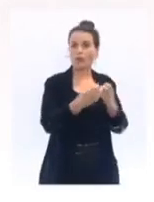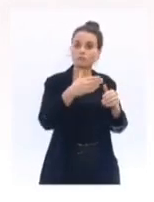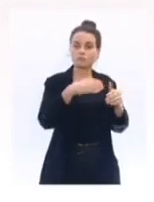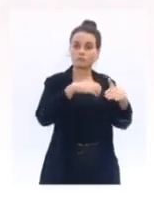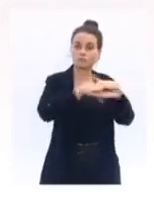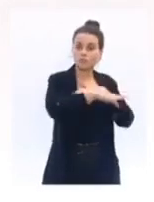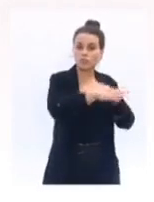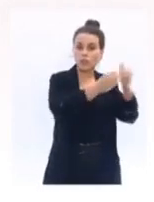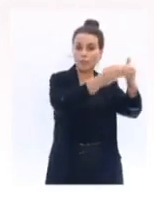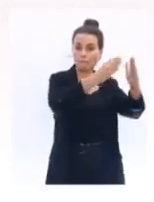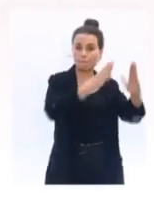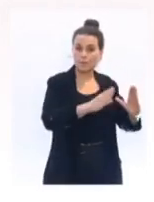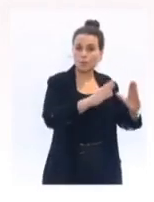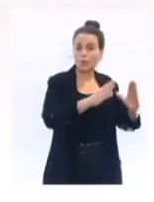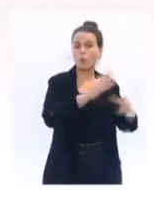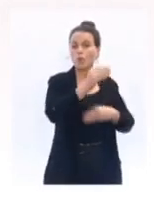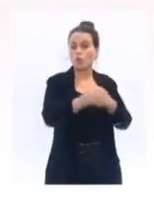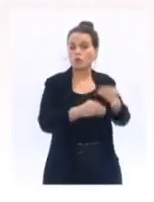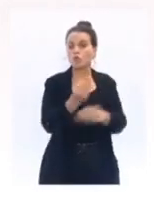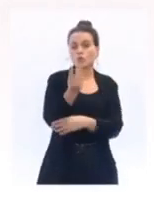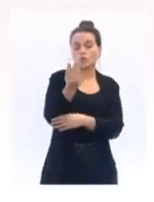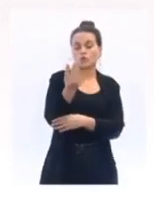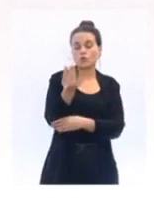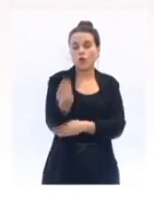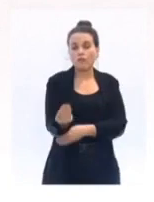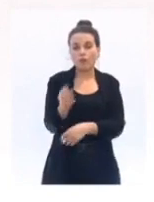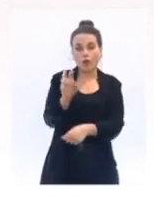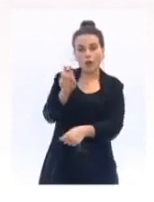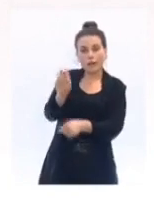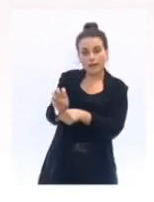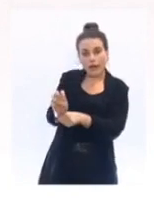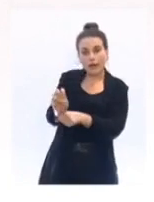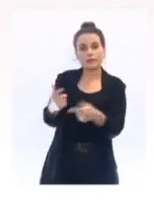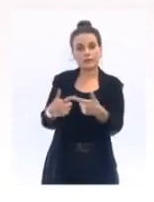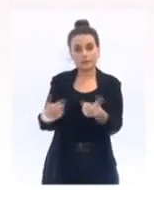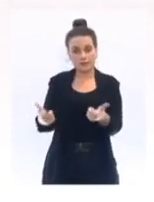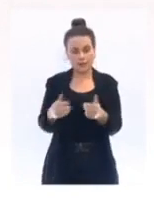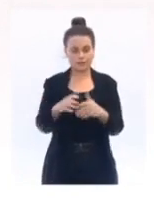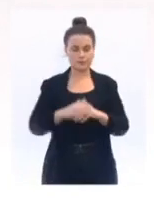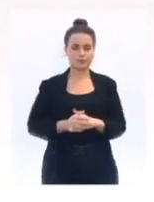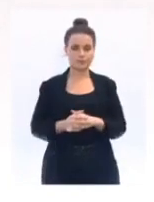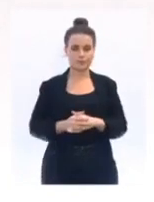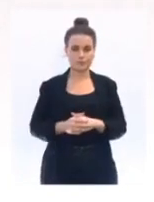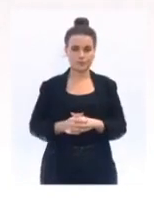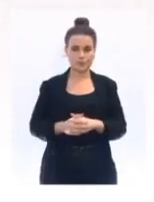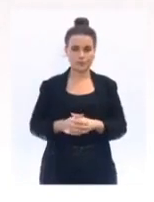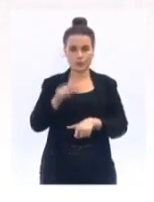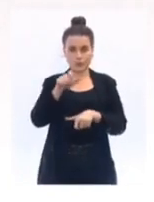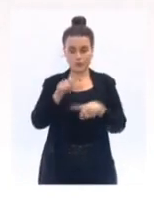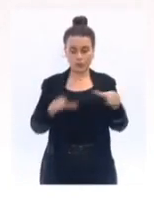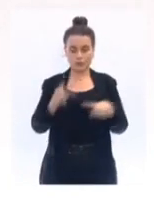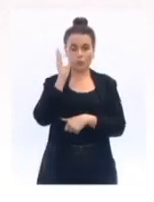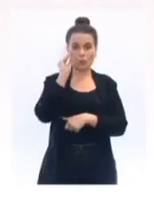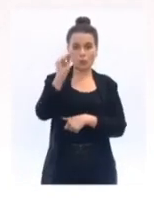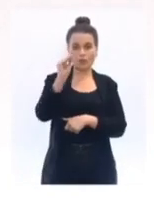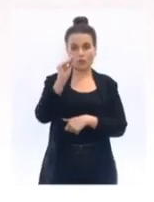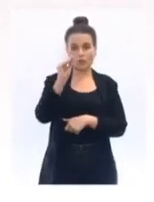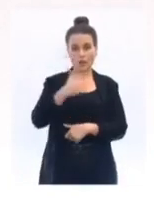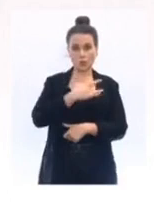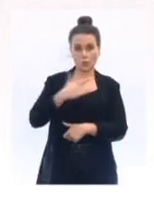le travail préparatoire au spectacle, les répétitions, entraînements, enregistrements et